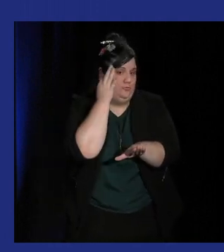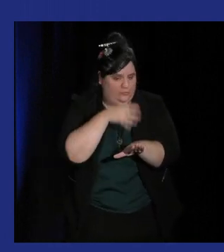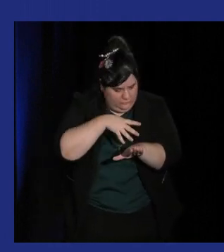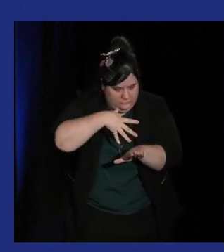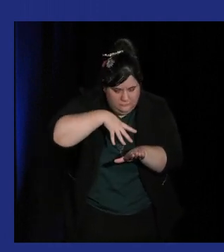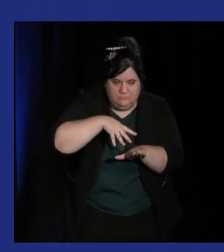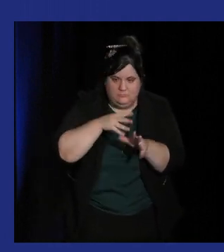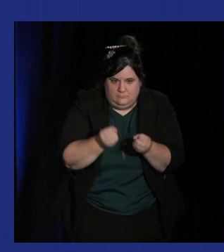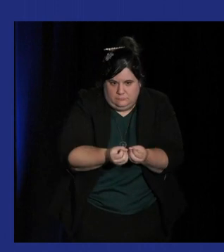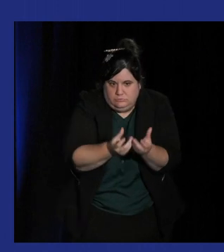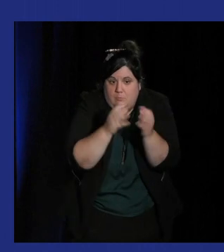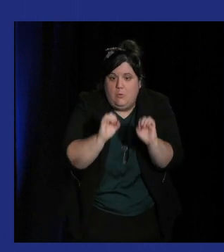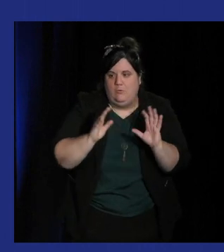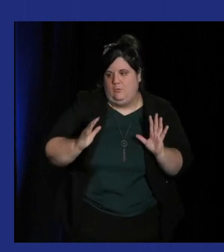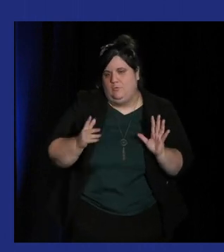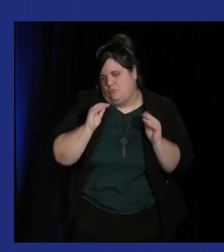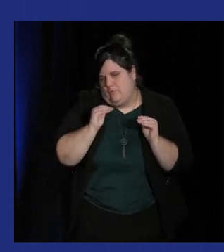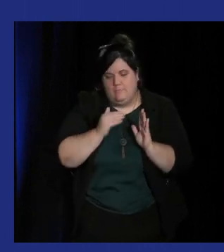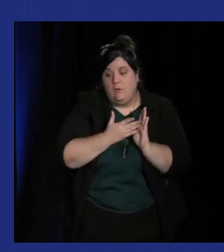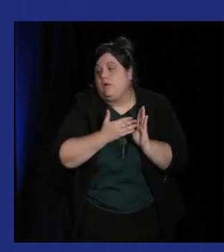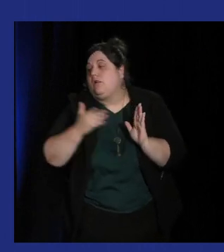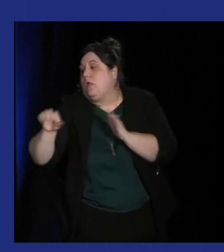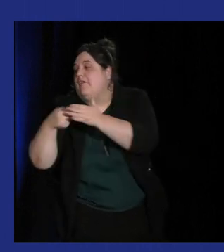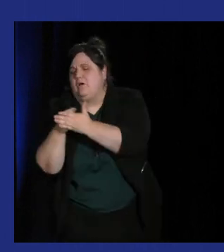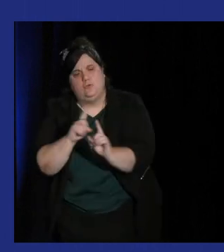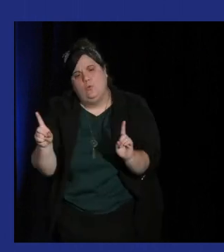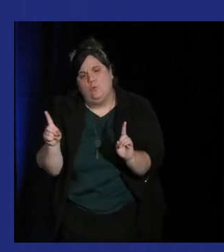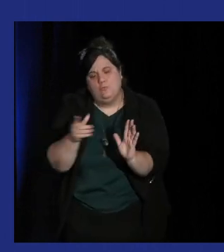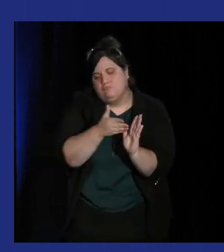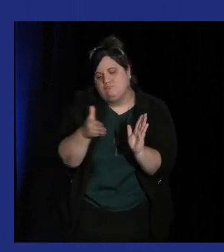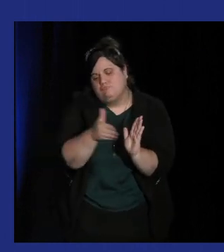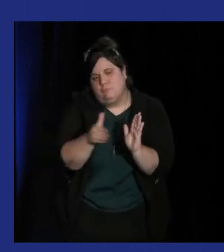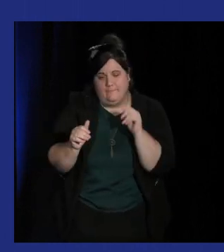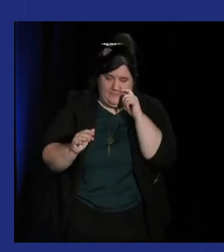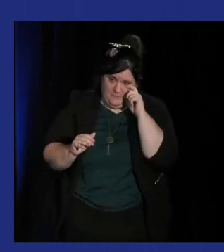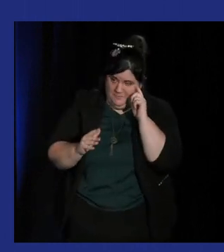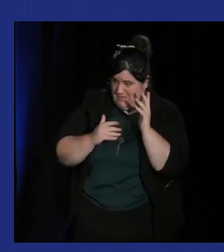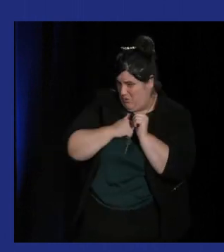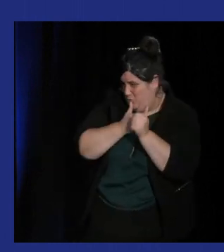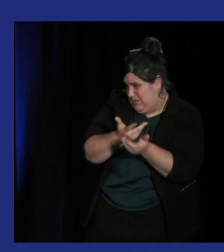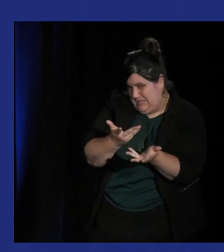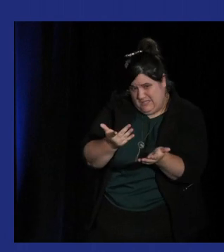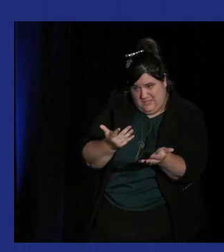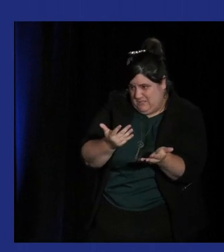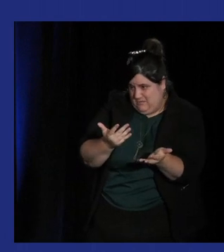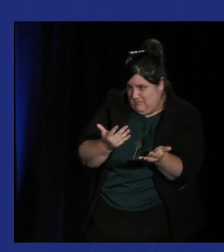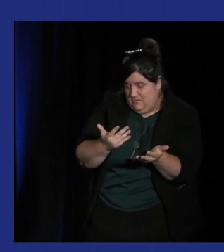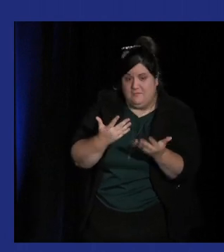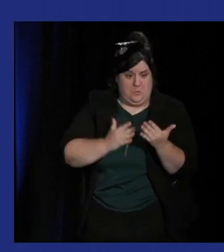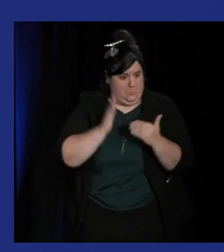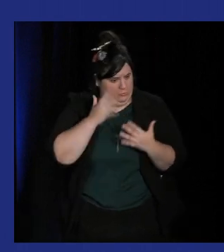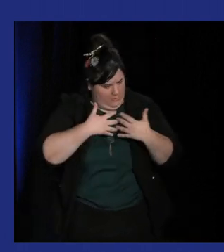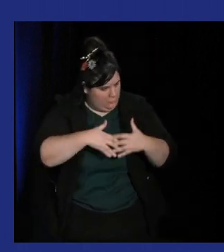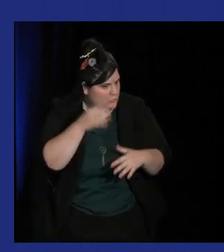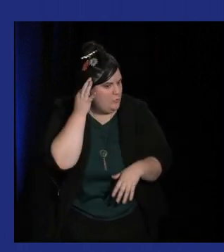c'est vrai que il y a différentes faces ça dépend du de la quantité de travail ça dépend de la grosseur du studio il faut que le moteur audio soit